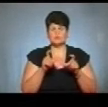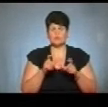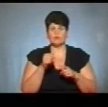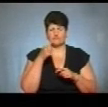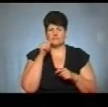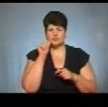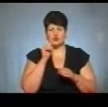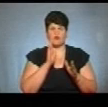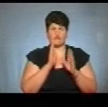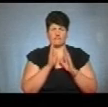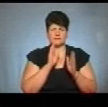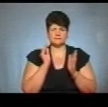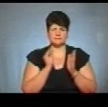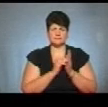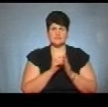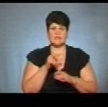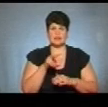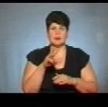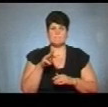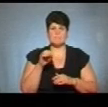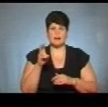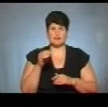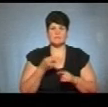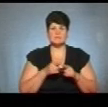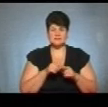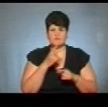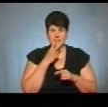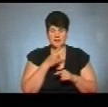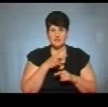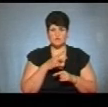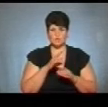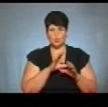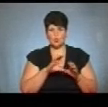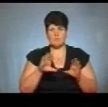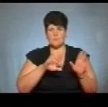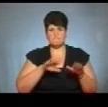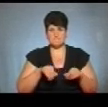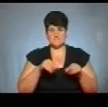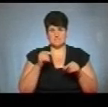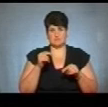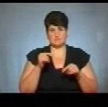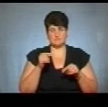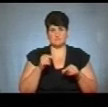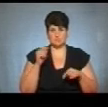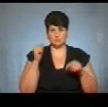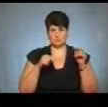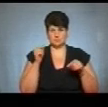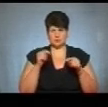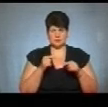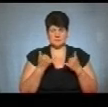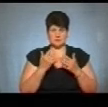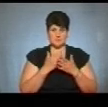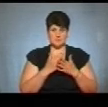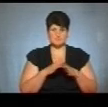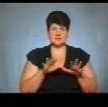соцмережі Facebook опублікувала Лілія Мельник. Так виглядає труба після грози. Зараз ми знаходимося біля місцевого водоканалу. За